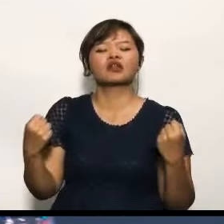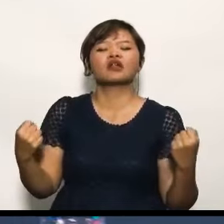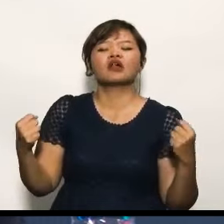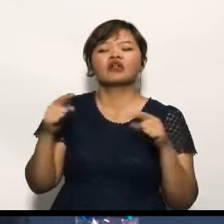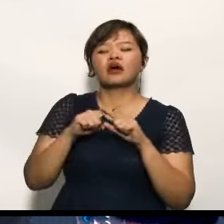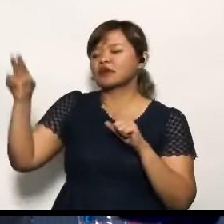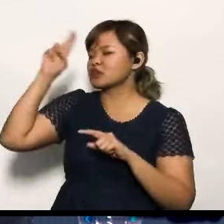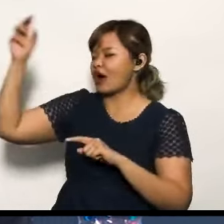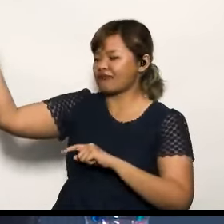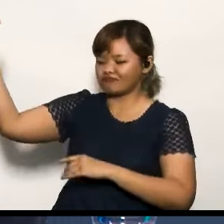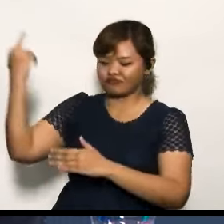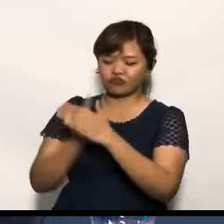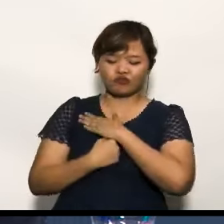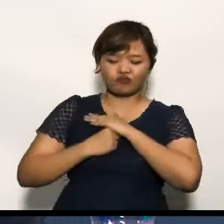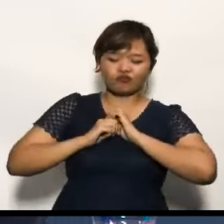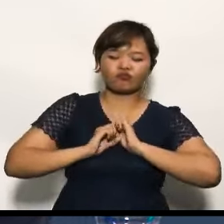your light can shine through.